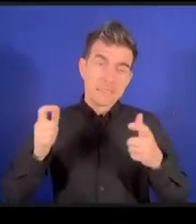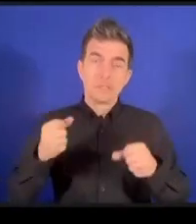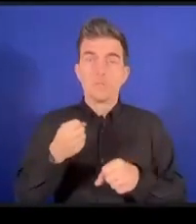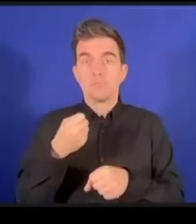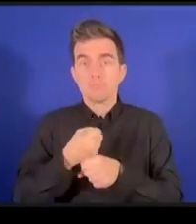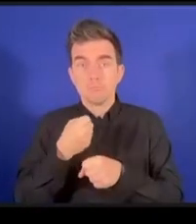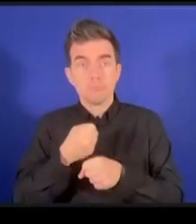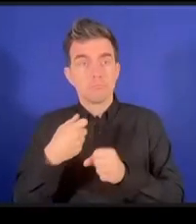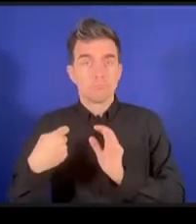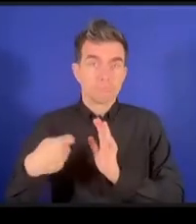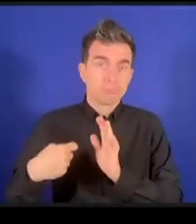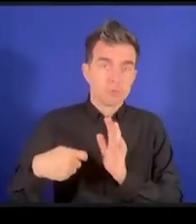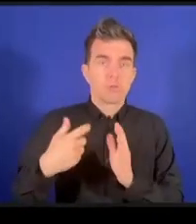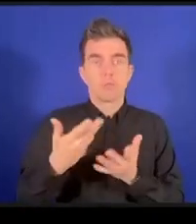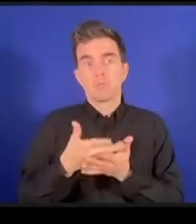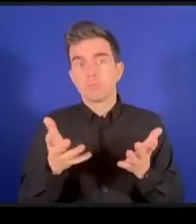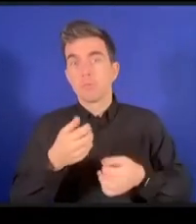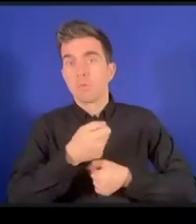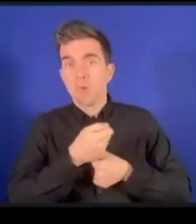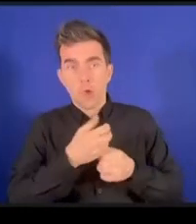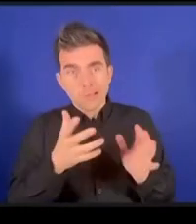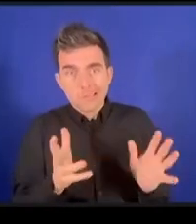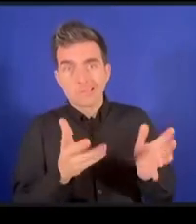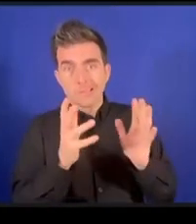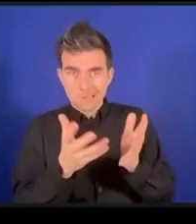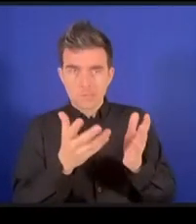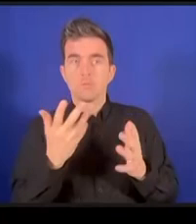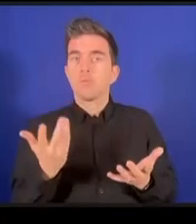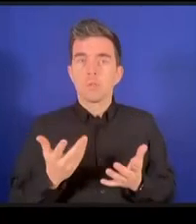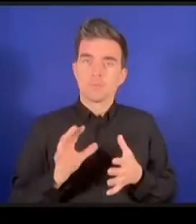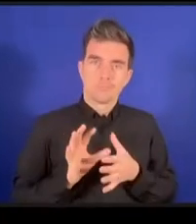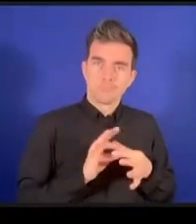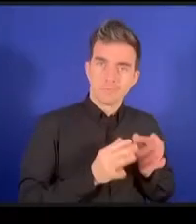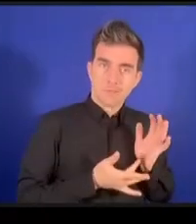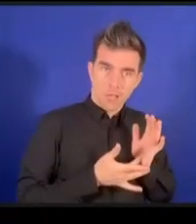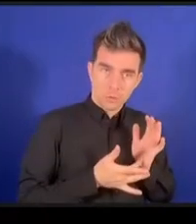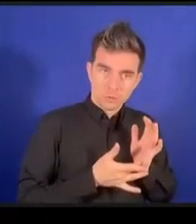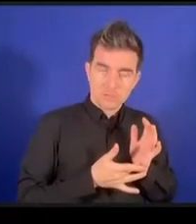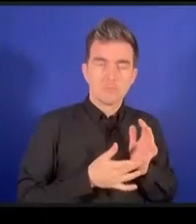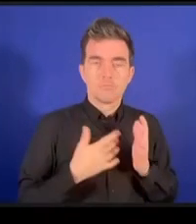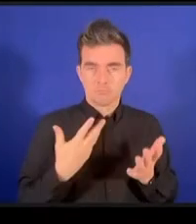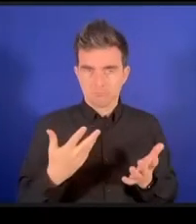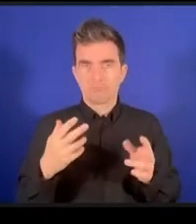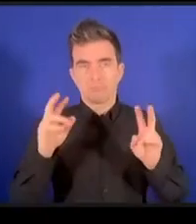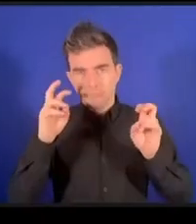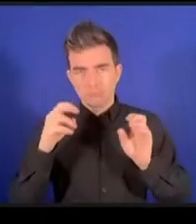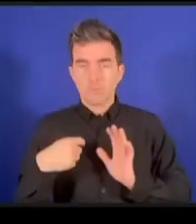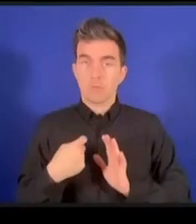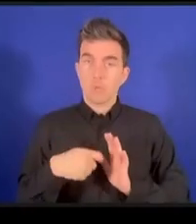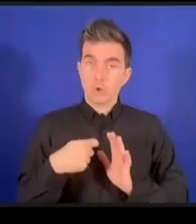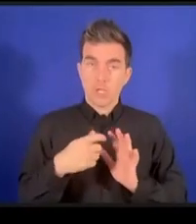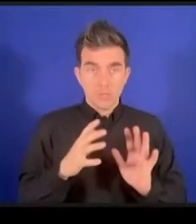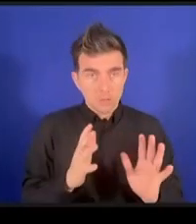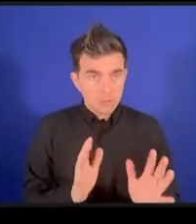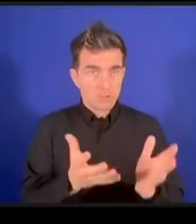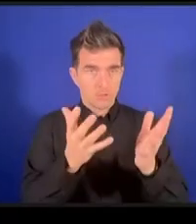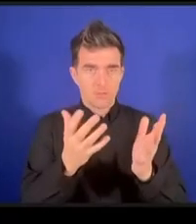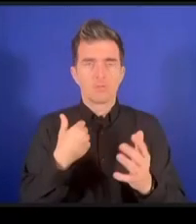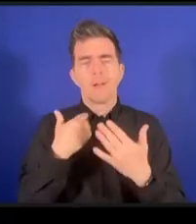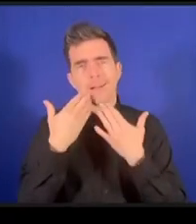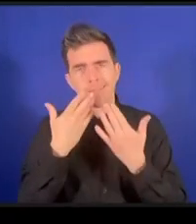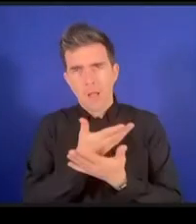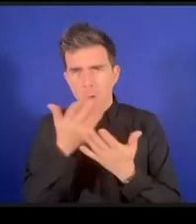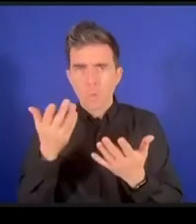мест проект Create Спасибо н за то что за вашу помощь в подготовке этого